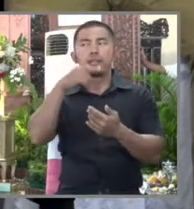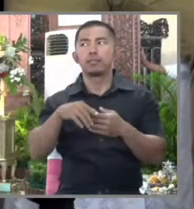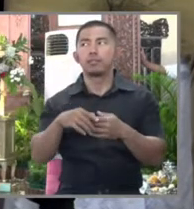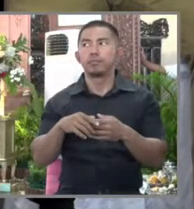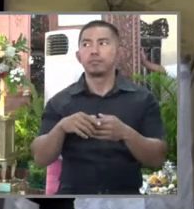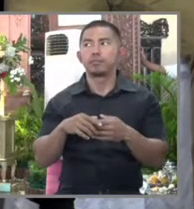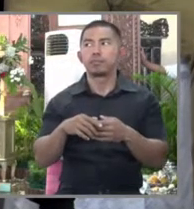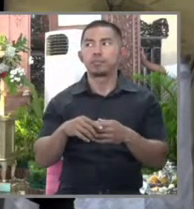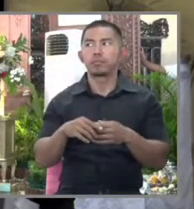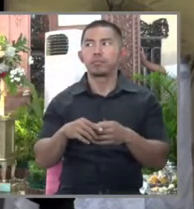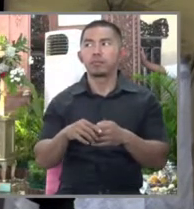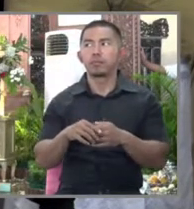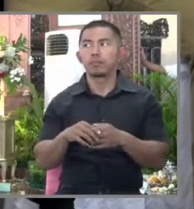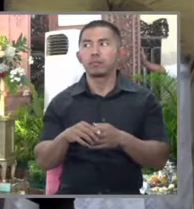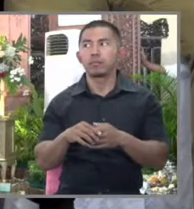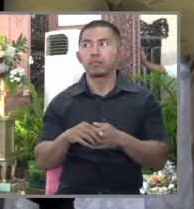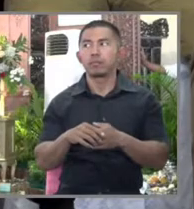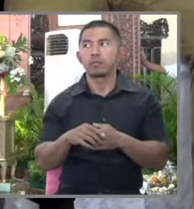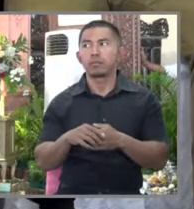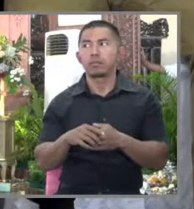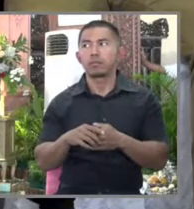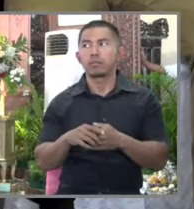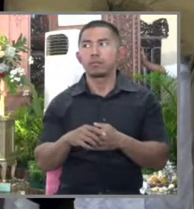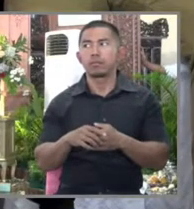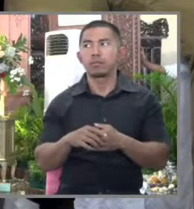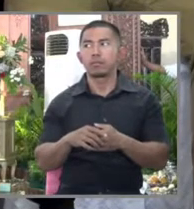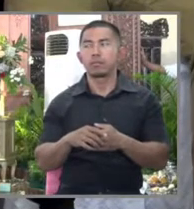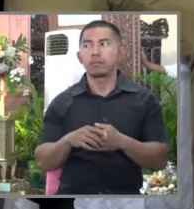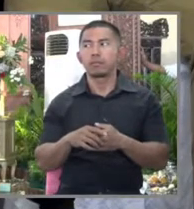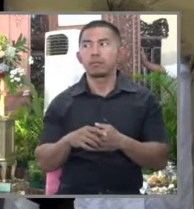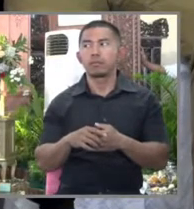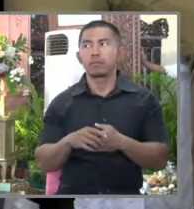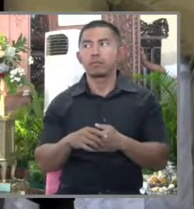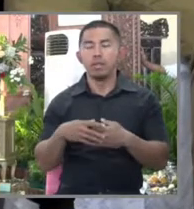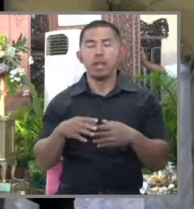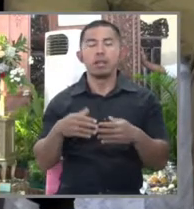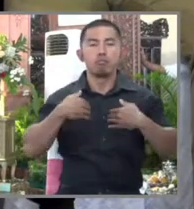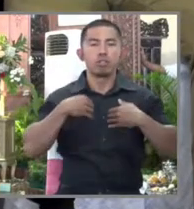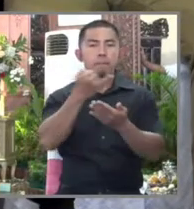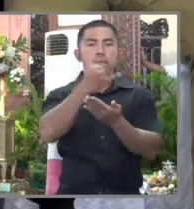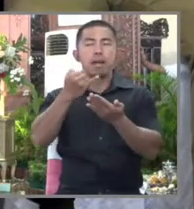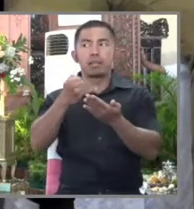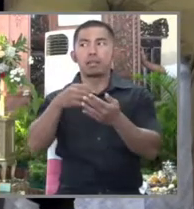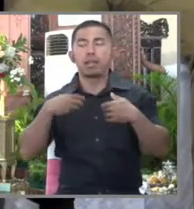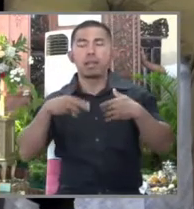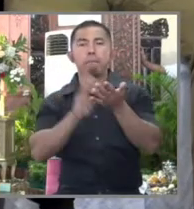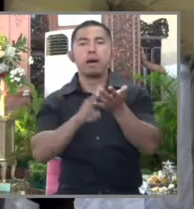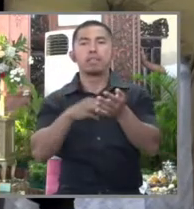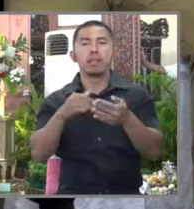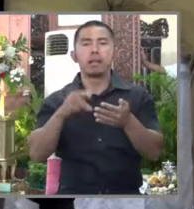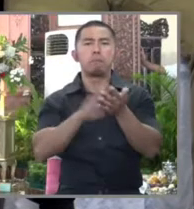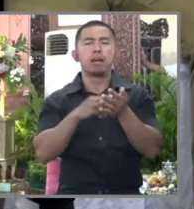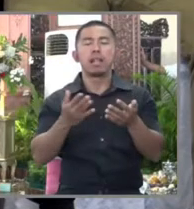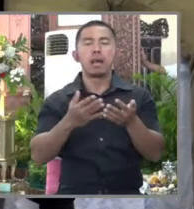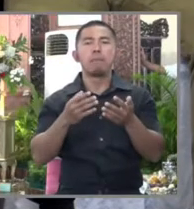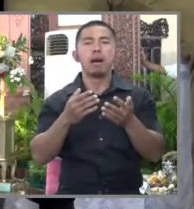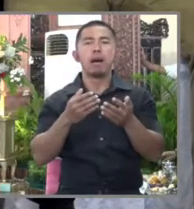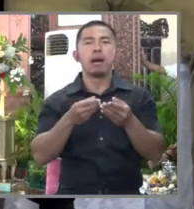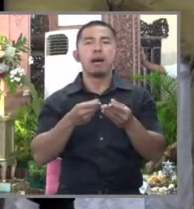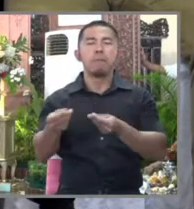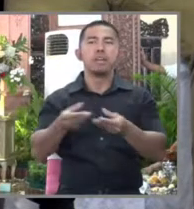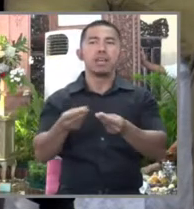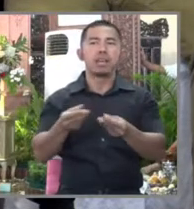ini Pak, ini batik kami yang baru. Oke, sekarang persoalannya apa? Masalah pemasaran Bapak. Mohon pemasaran apa